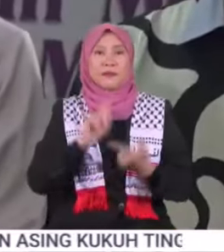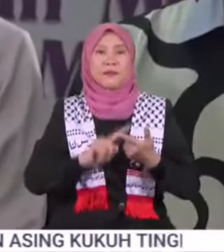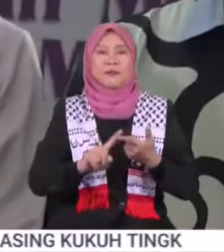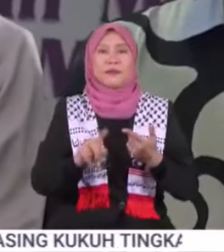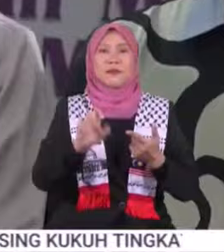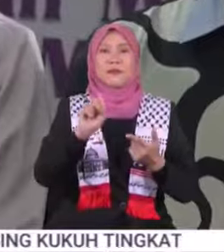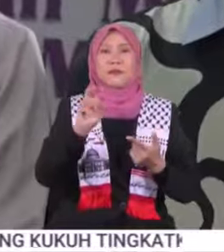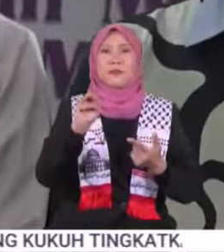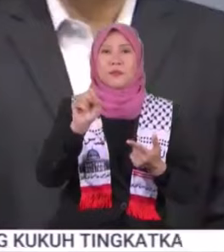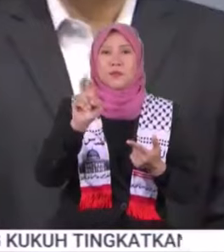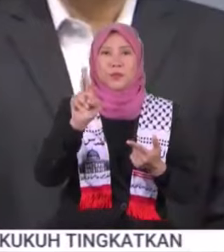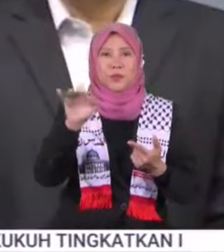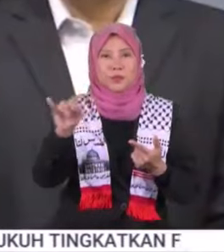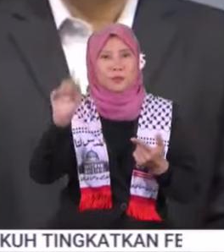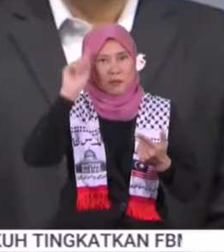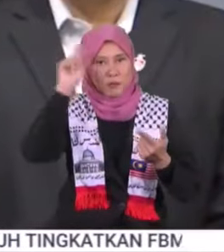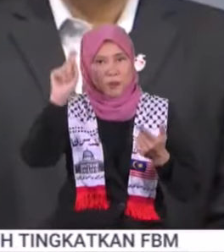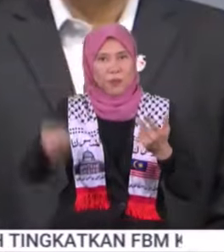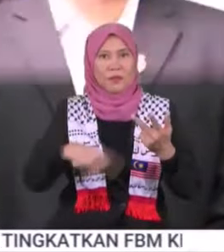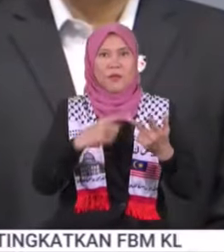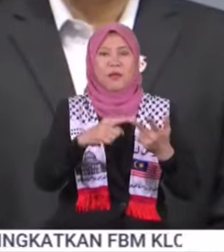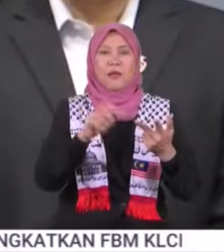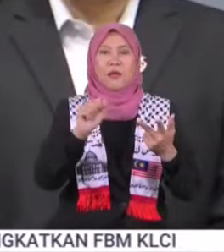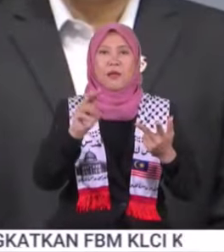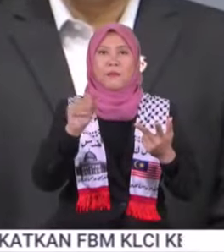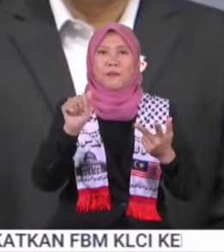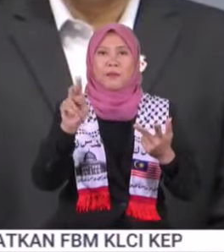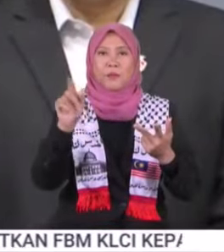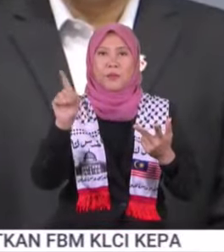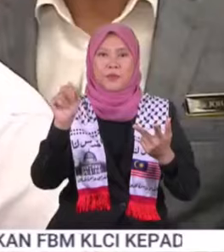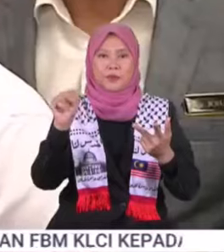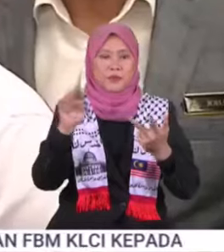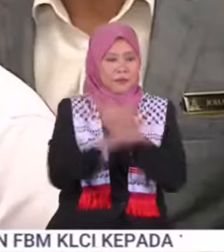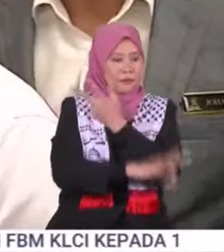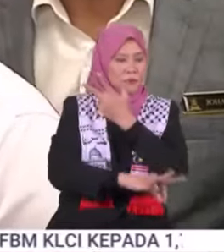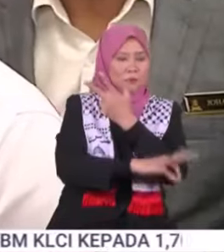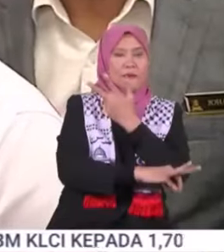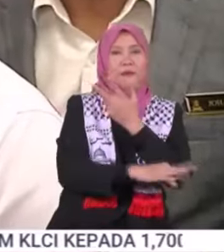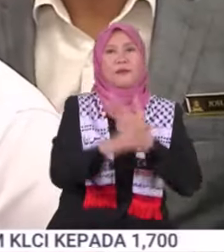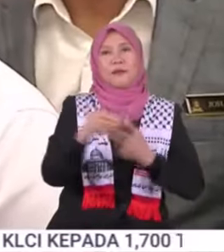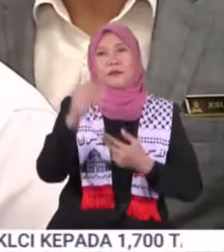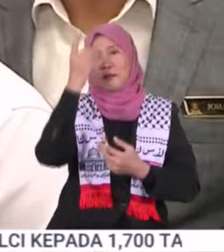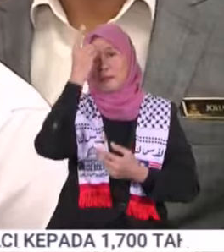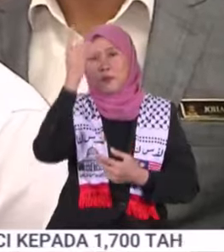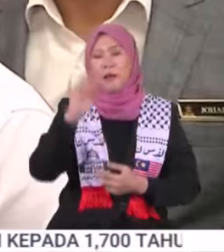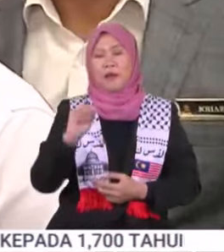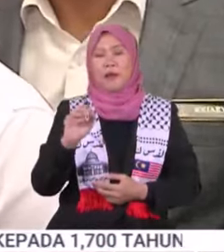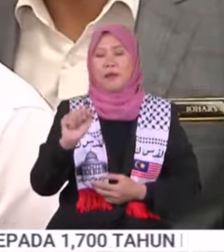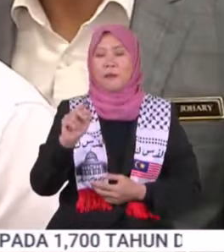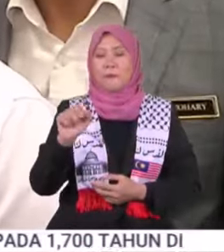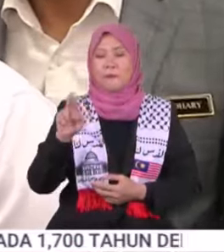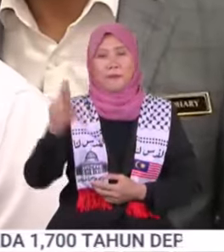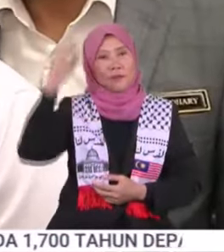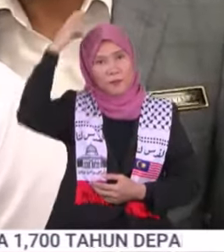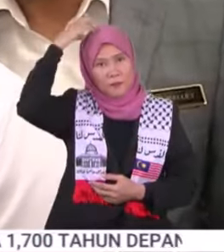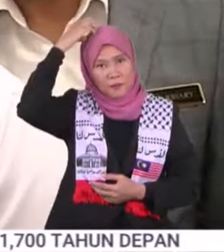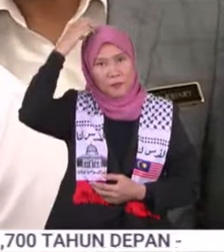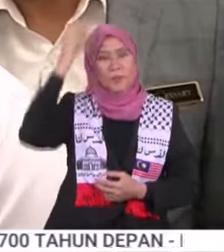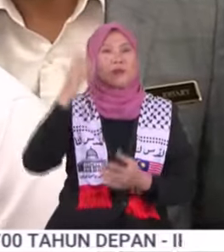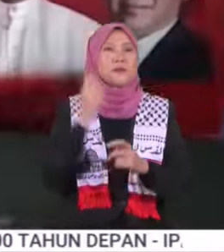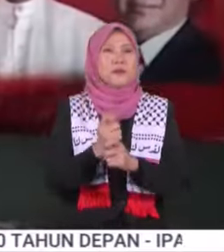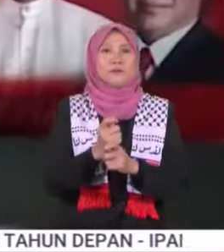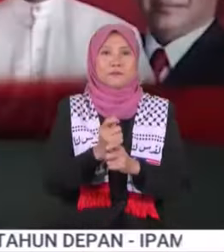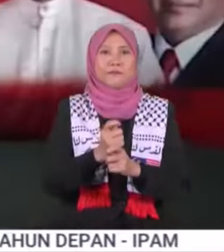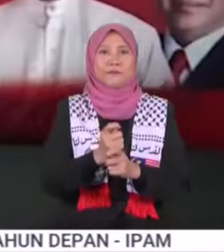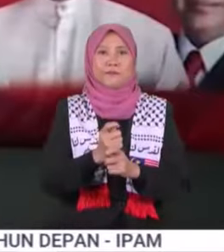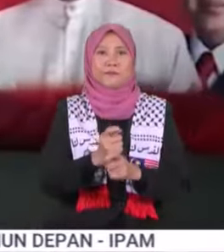Ahmad Samsuri Mokhtar di Terengganu, Datuk Seri Aminuddin Harun di Negeri Sembilan dan Datuk Seri Amiruddin Syari di Selangor kekal menjawat